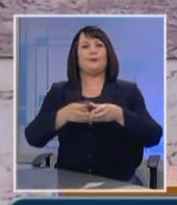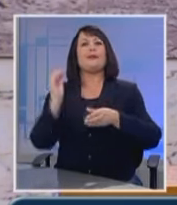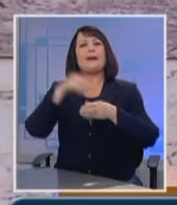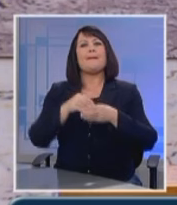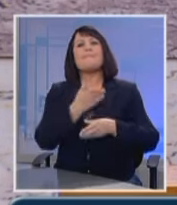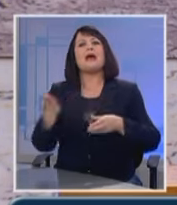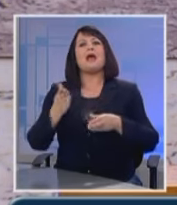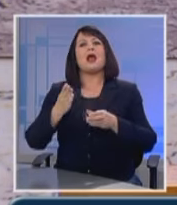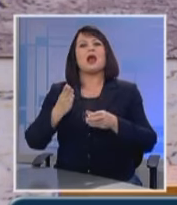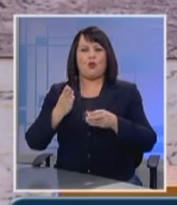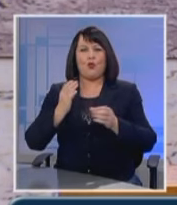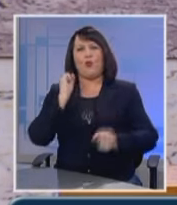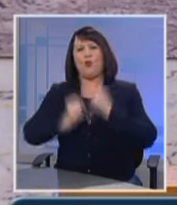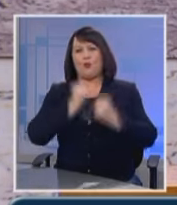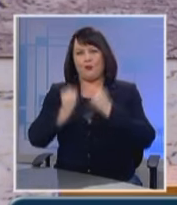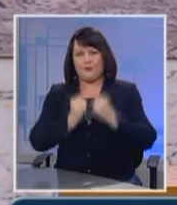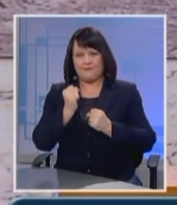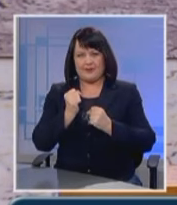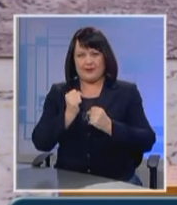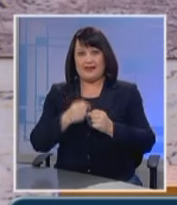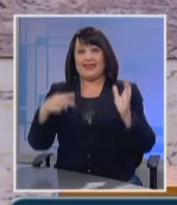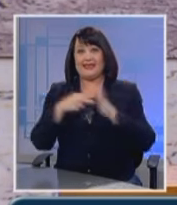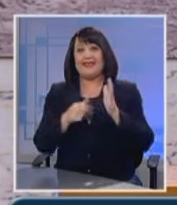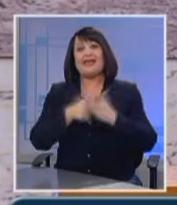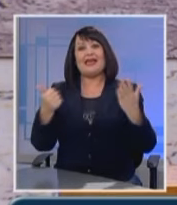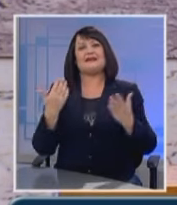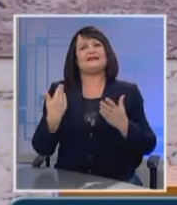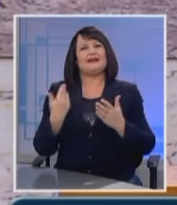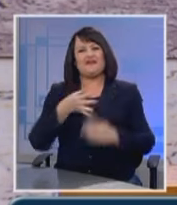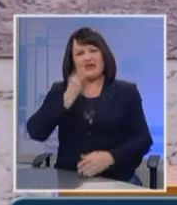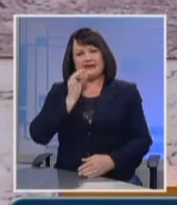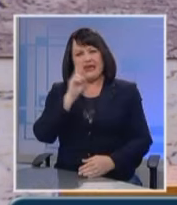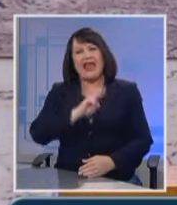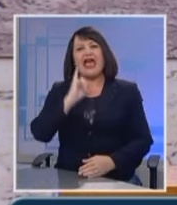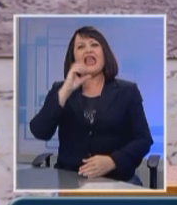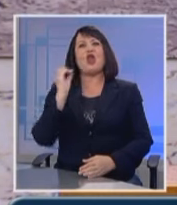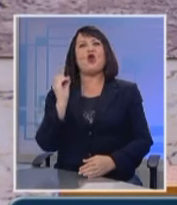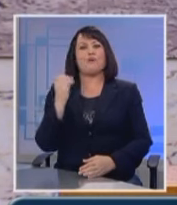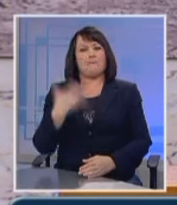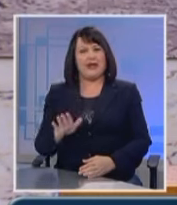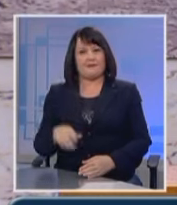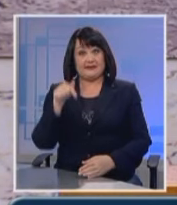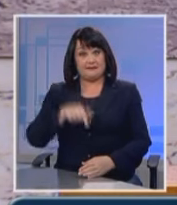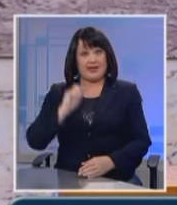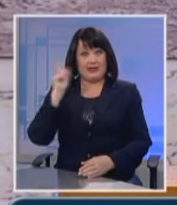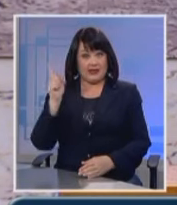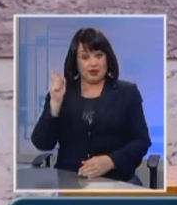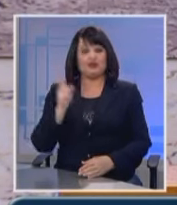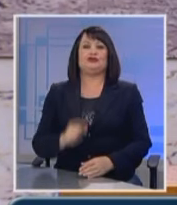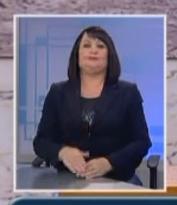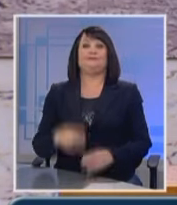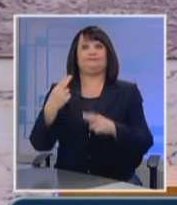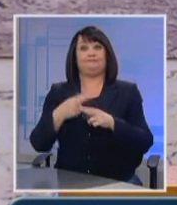στους Παραολυμπιακούς Αγώνες του Ρίο το 2016. Στη σημερινή εκδήλωση παρίσταται η